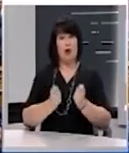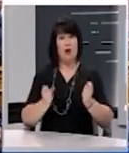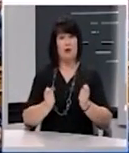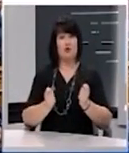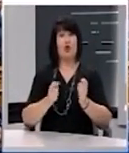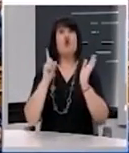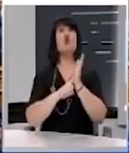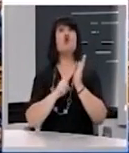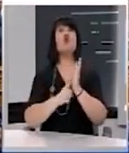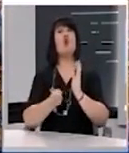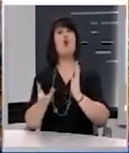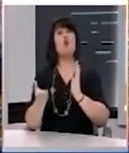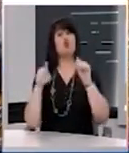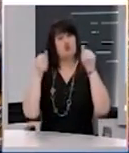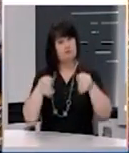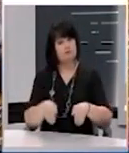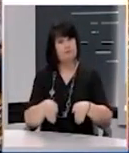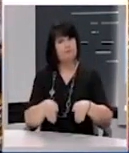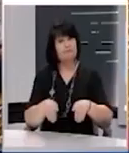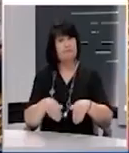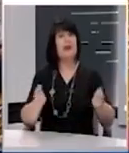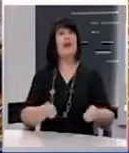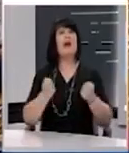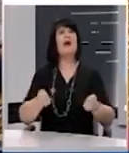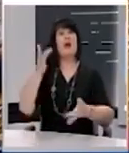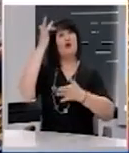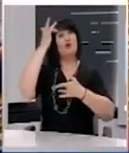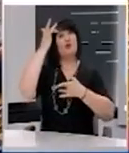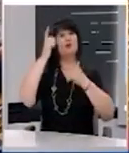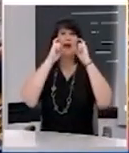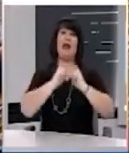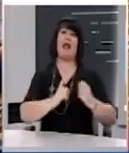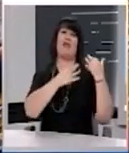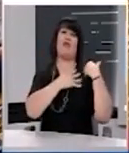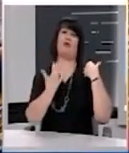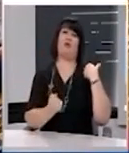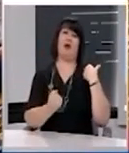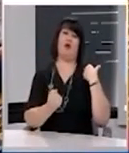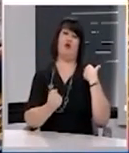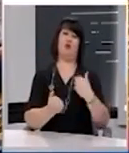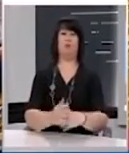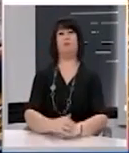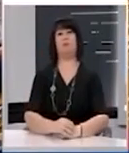και στους νόμους και να εκπληρώνω ευσυνείδητα τα καθήκοντά μου.